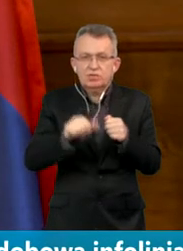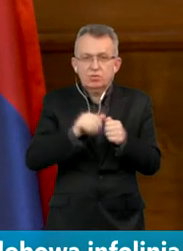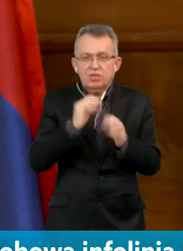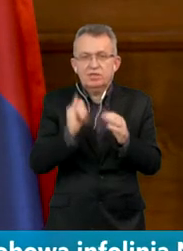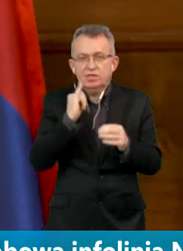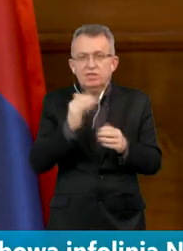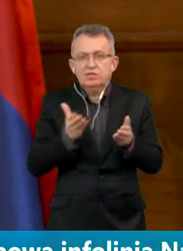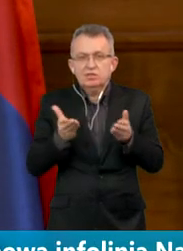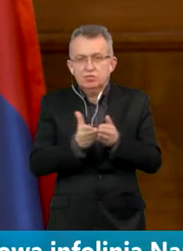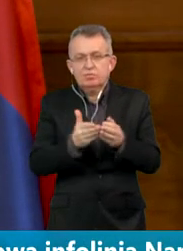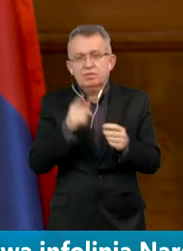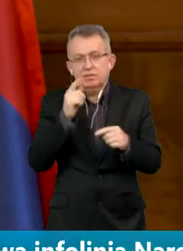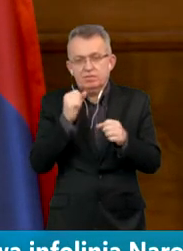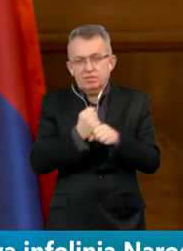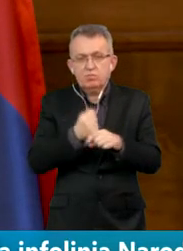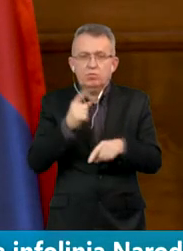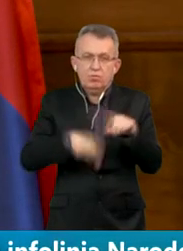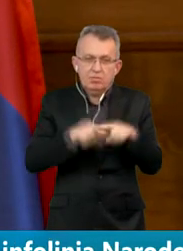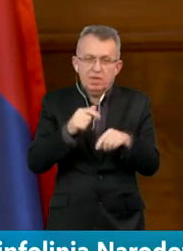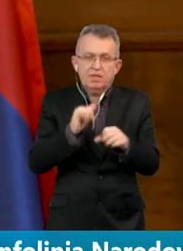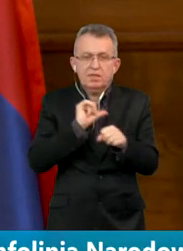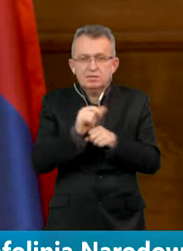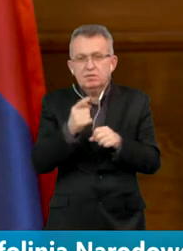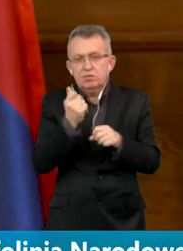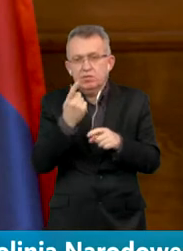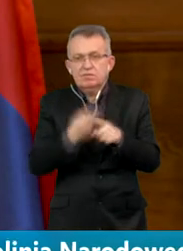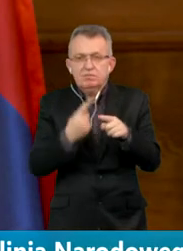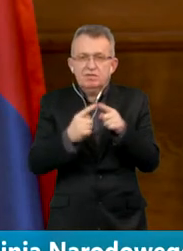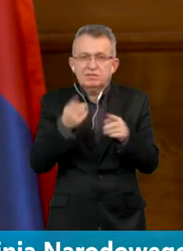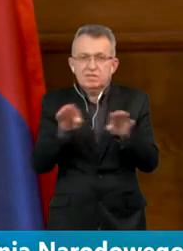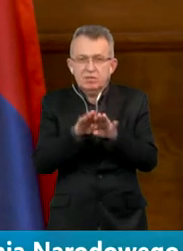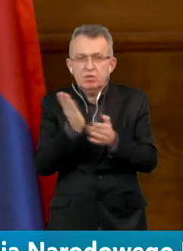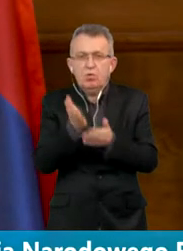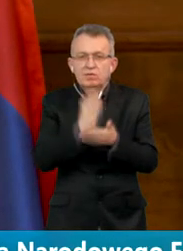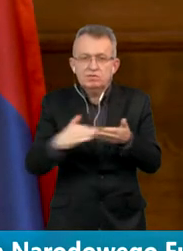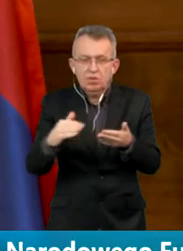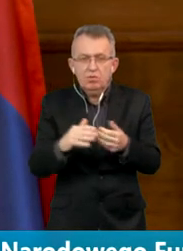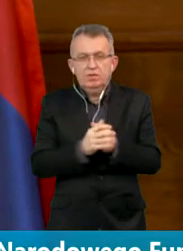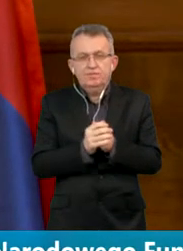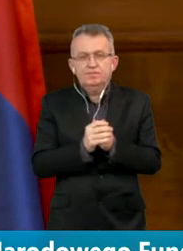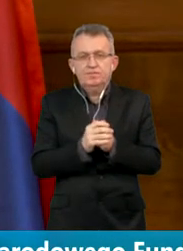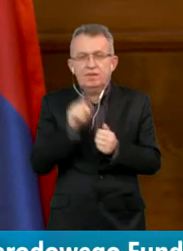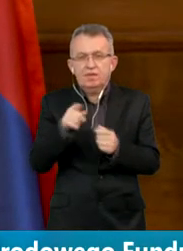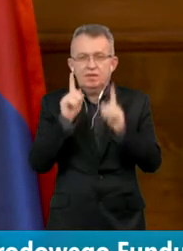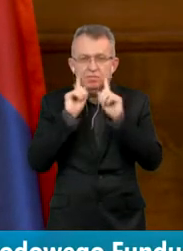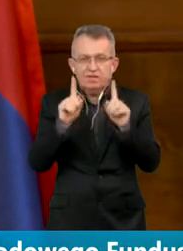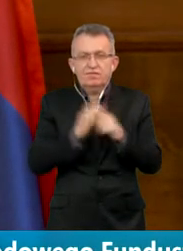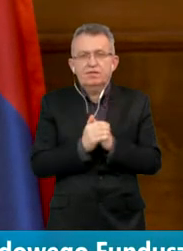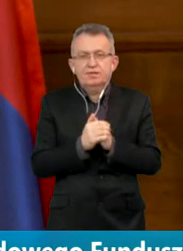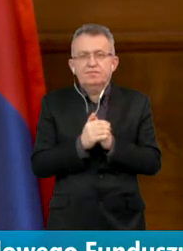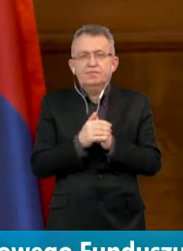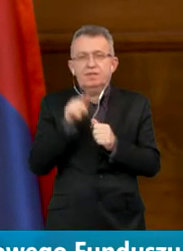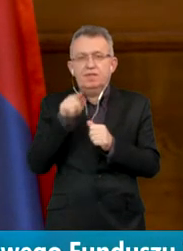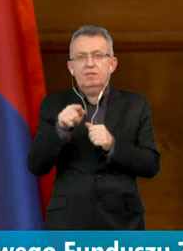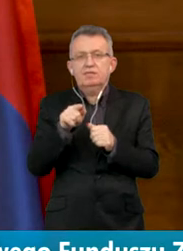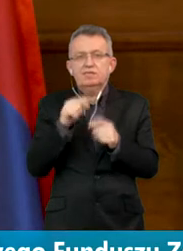pracują normalnie. Zdarzają się pojedyncze zamknięte oddziały. Tak naprawdę tam